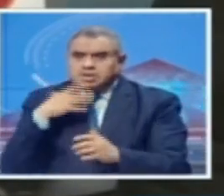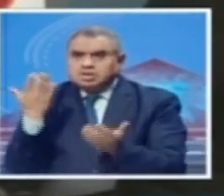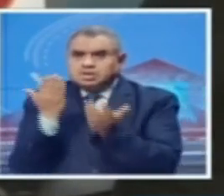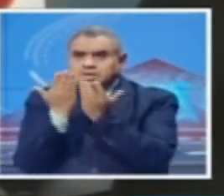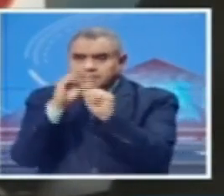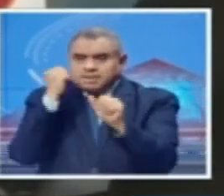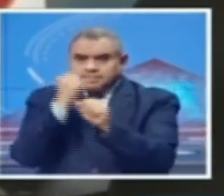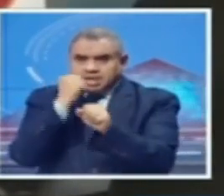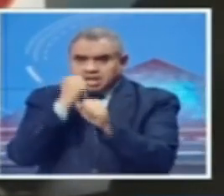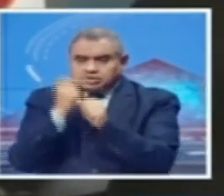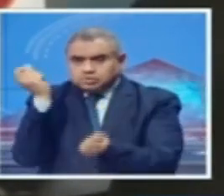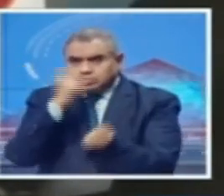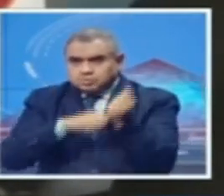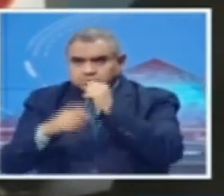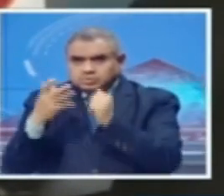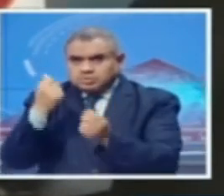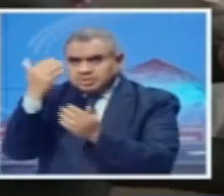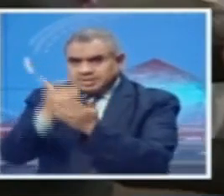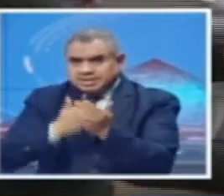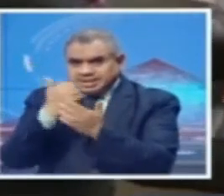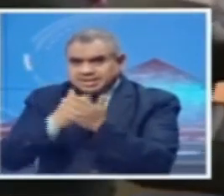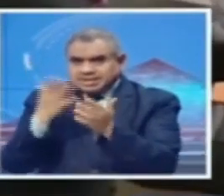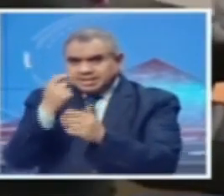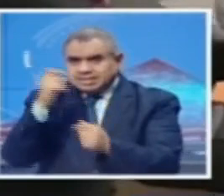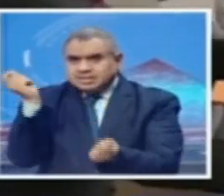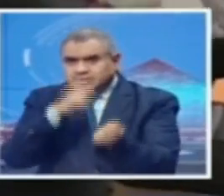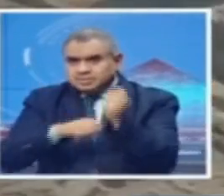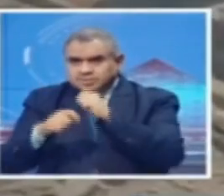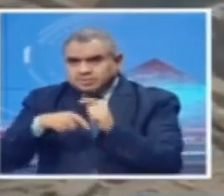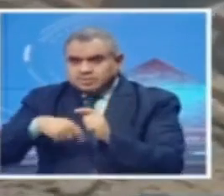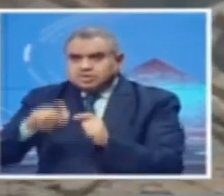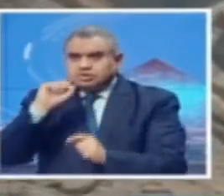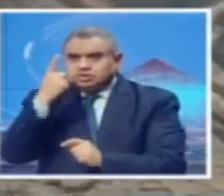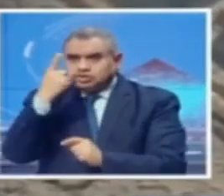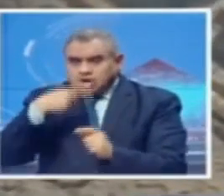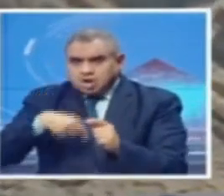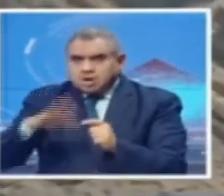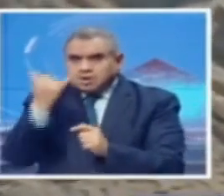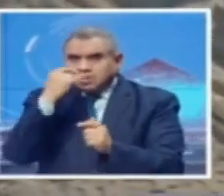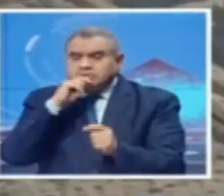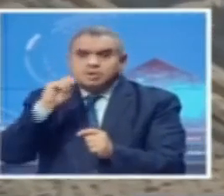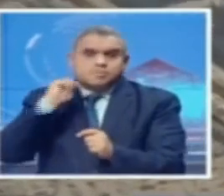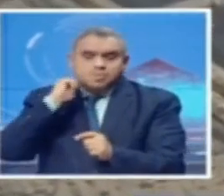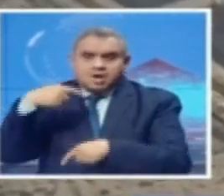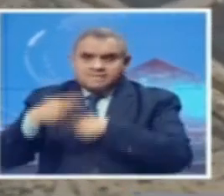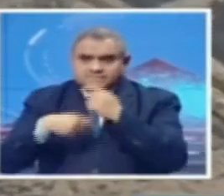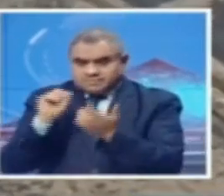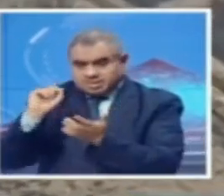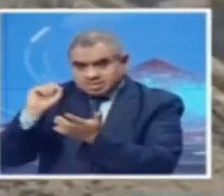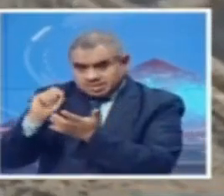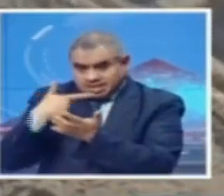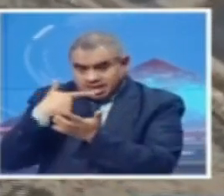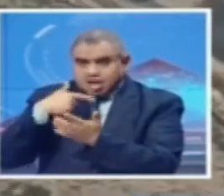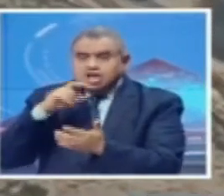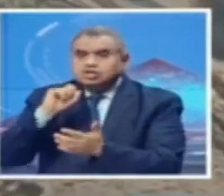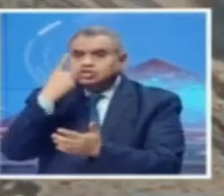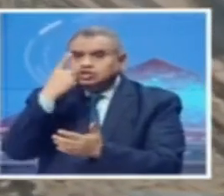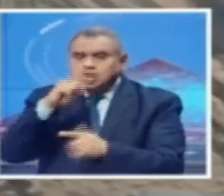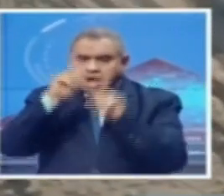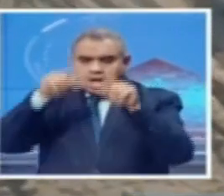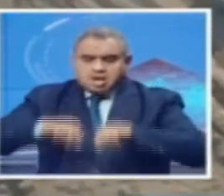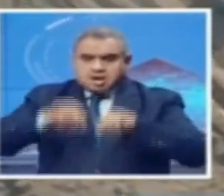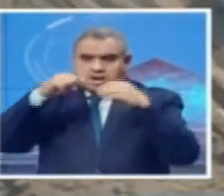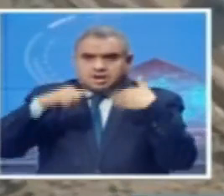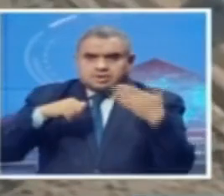تقوم بتسليم المستثمر وحدته الصناعية خلال شهر من تسلمه خطاب التخصيص، وتتواصل